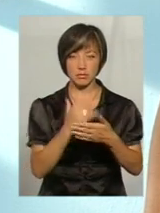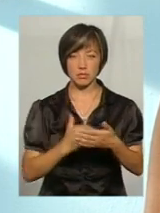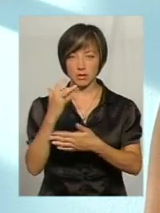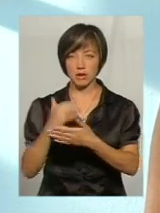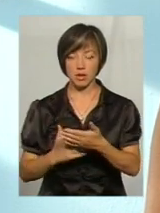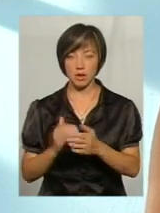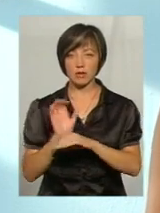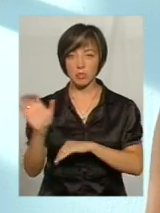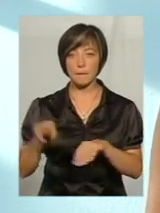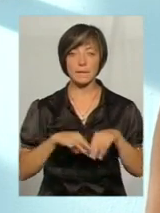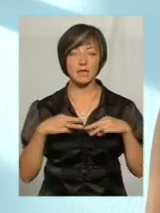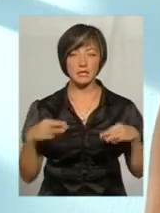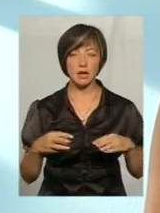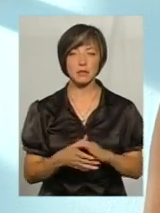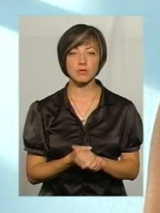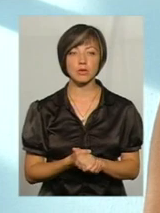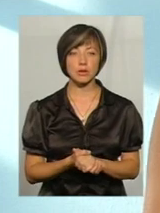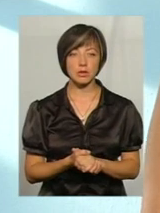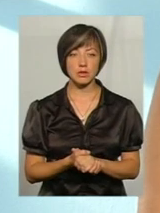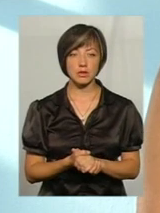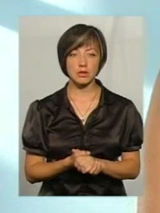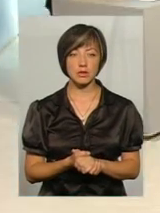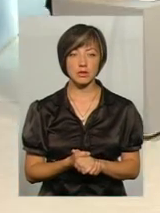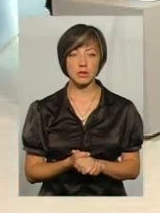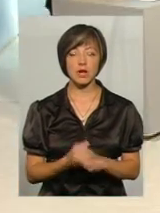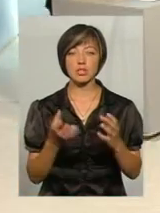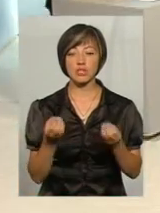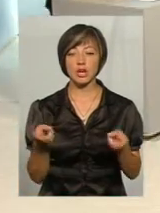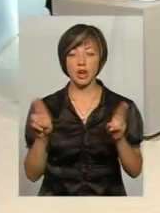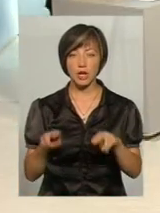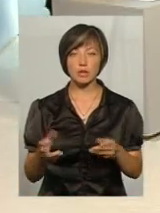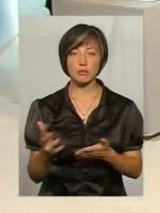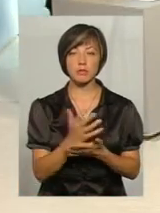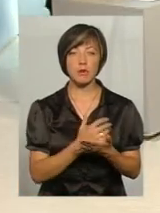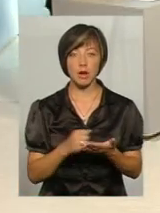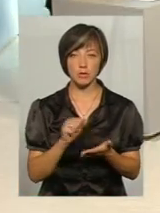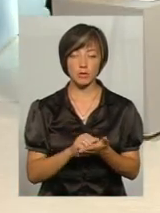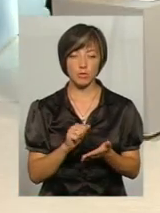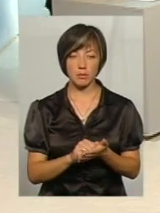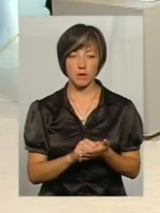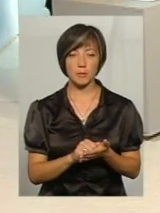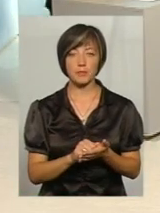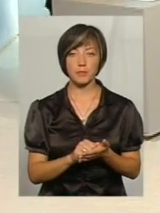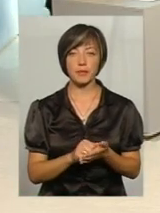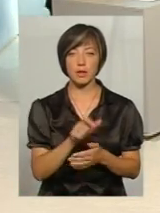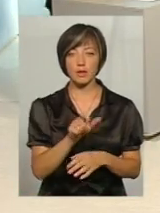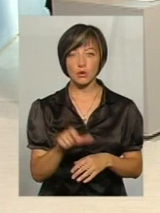Міністерстві соціальної політики. Ось, тобто, останні документи ми збираємо. Да, да, і ще останні людей. Документи ми збираємо, да, тому що, ну, люди також, знаєте, ну,